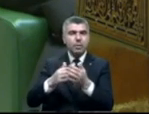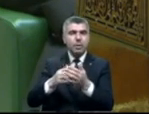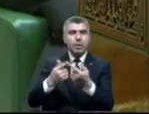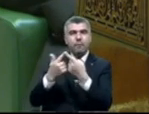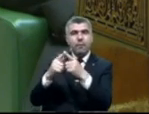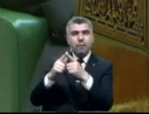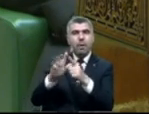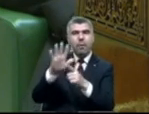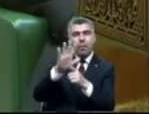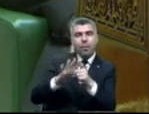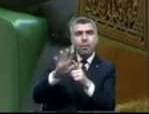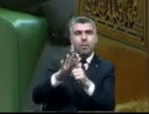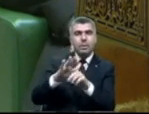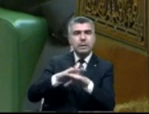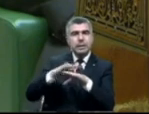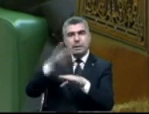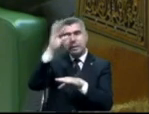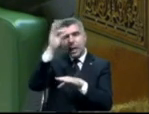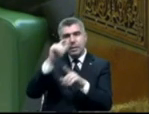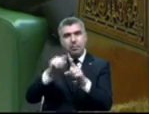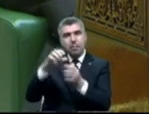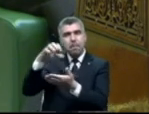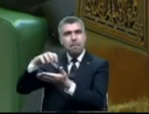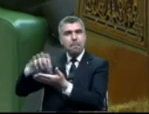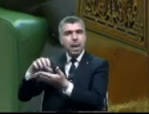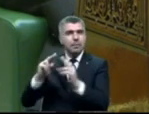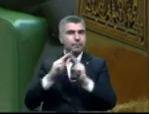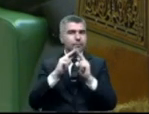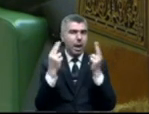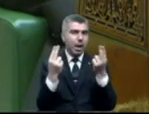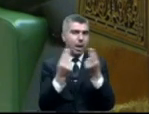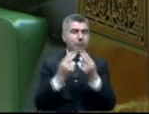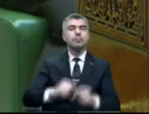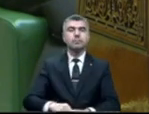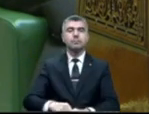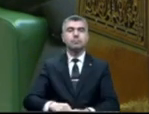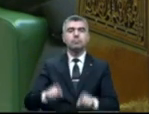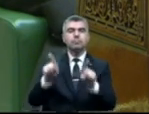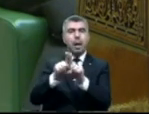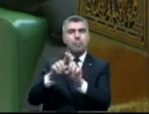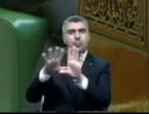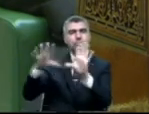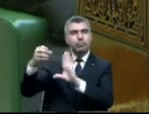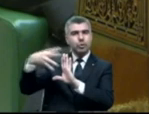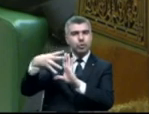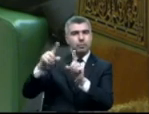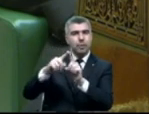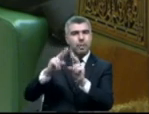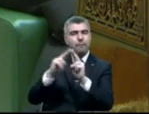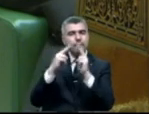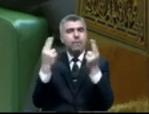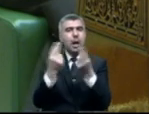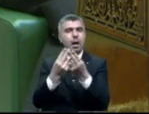دولة للأهداف اقتصادية وسياسية للدول الموردة. أما الطاقات المتجددة بالنظر إلى تواجدها في ربع أنحاء العالم